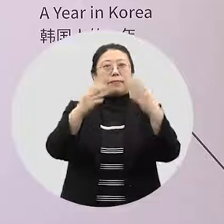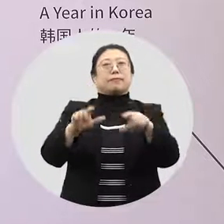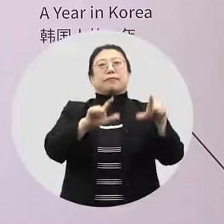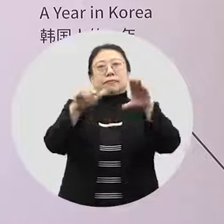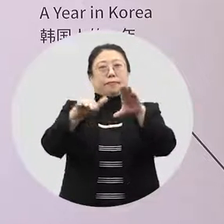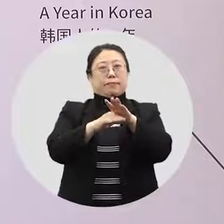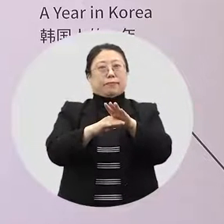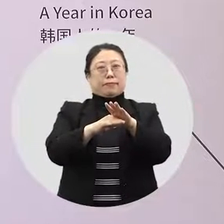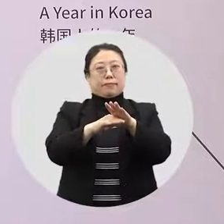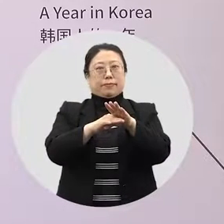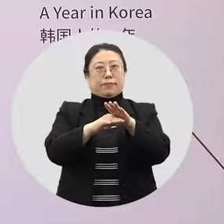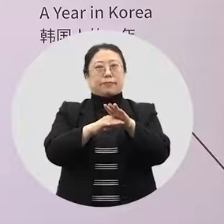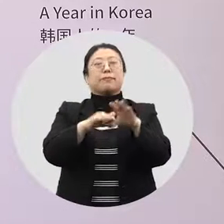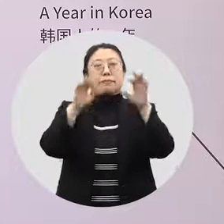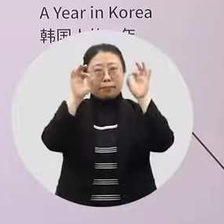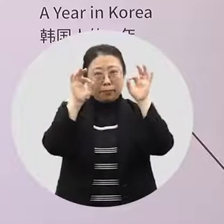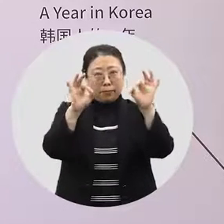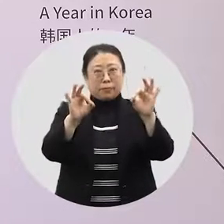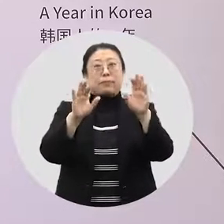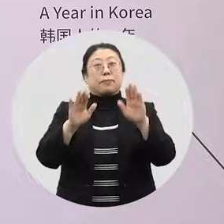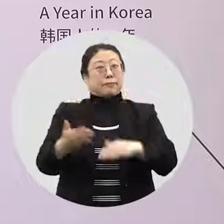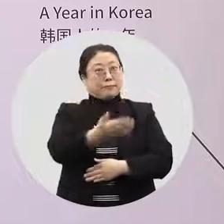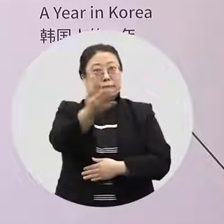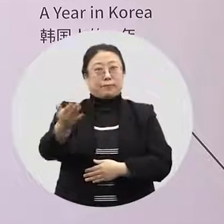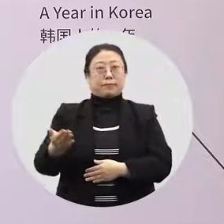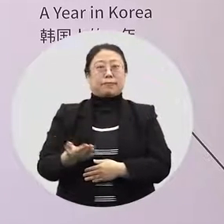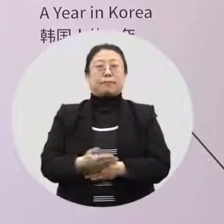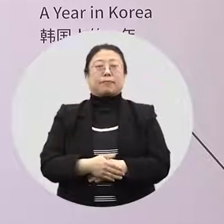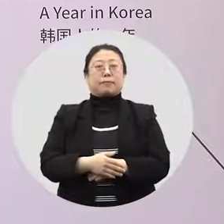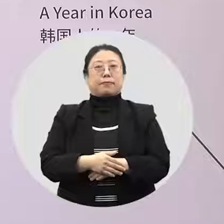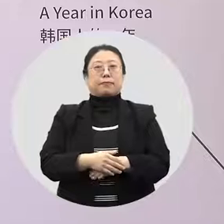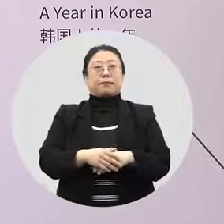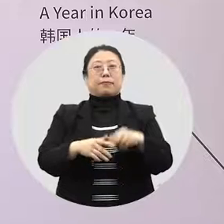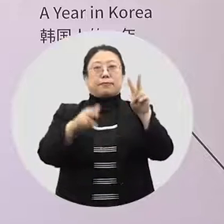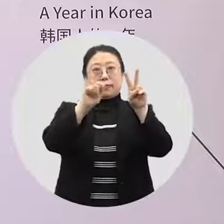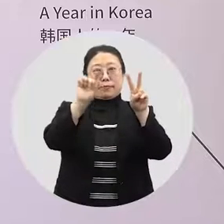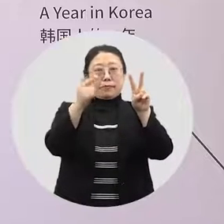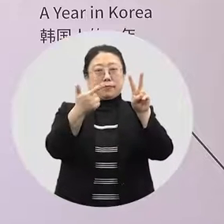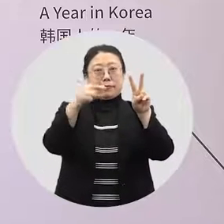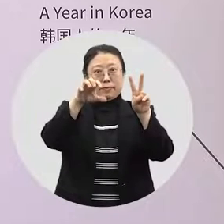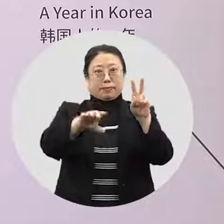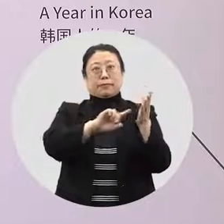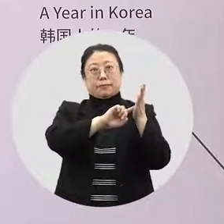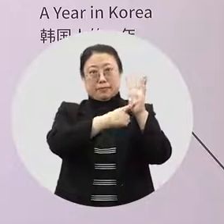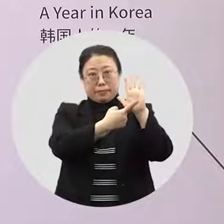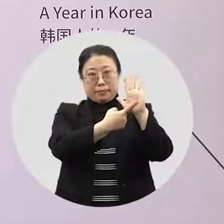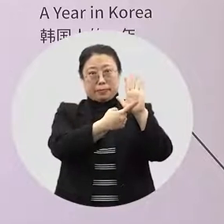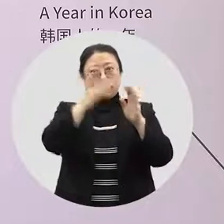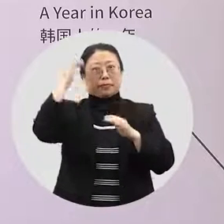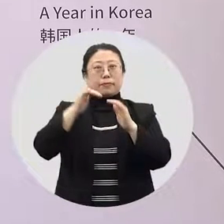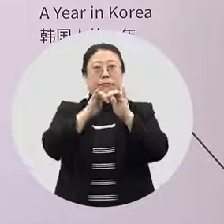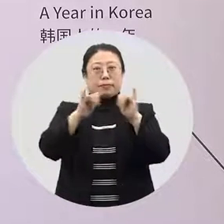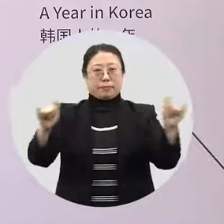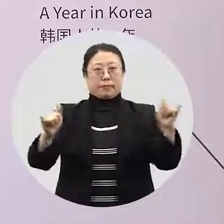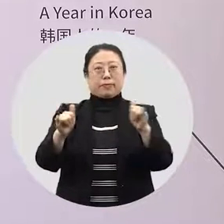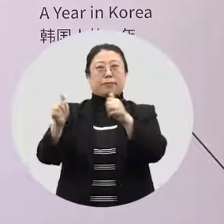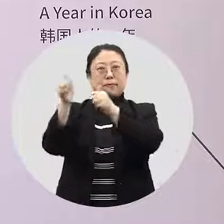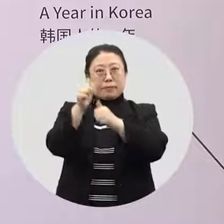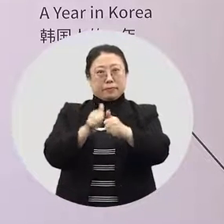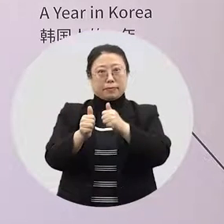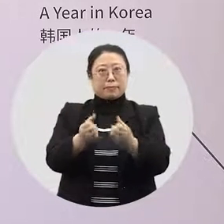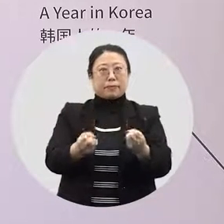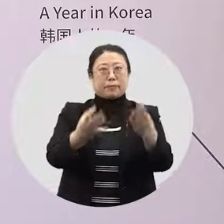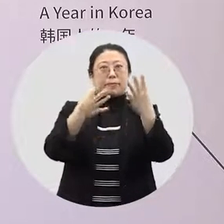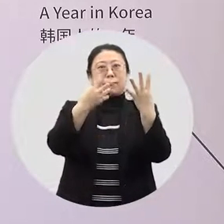있는데요 오늘 여러분과 상설 전시관 이관에서 전시 중인 한국인의 세시풍속과